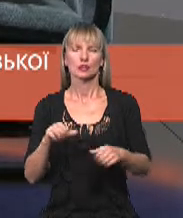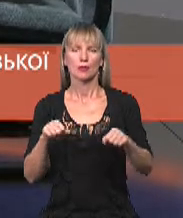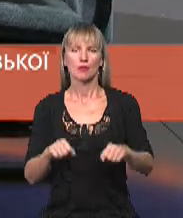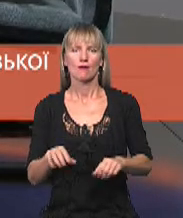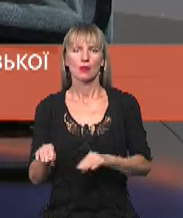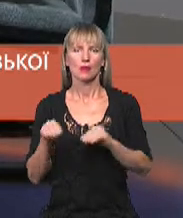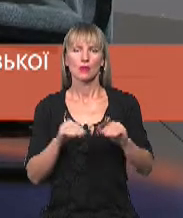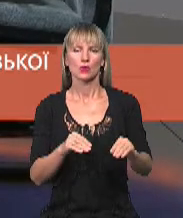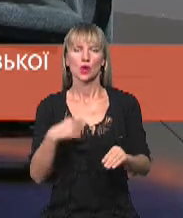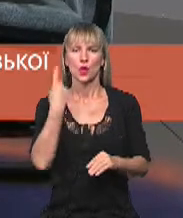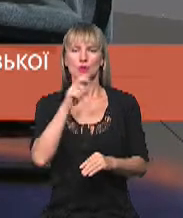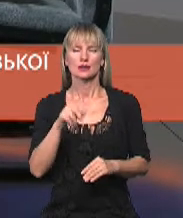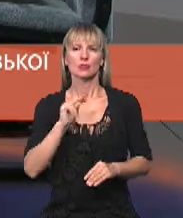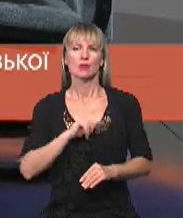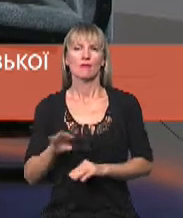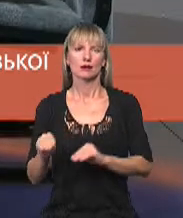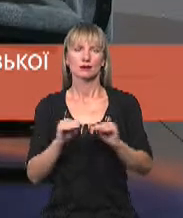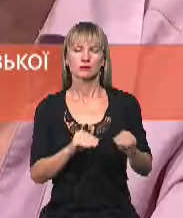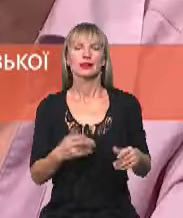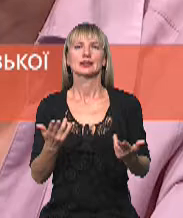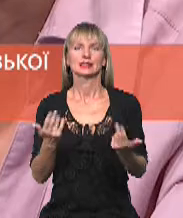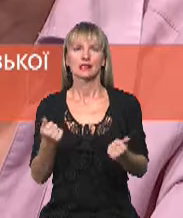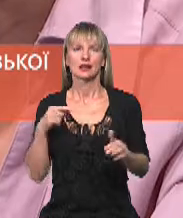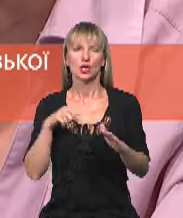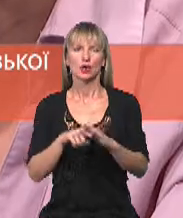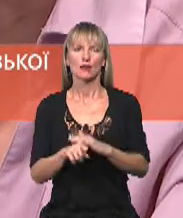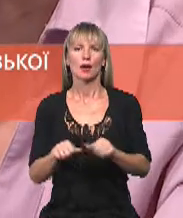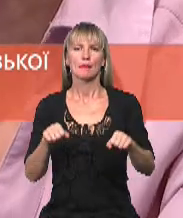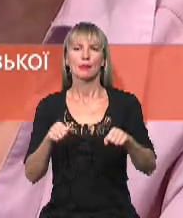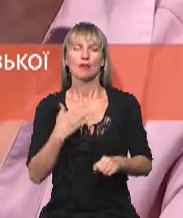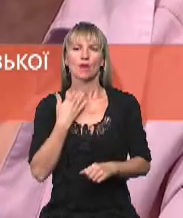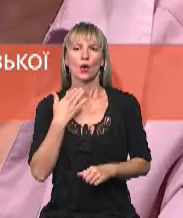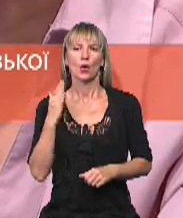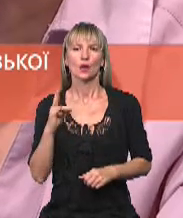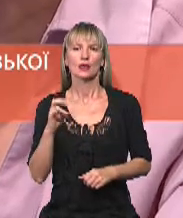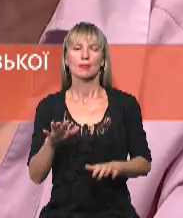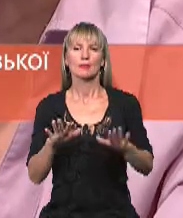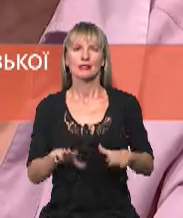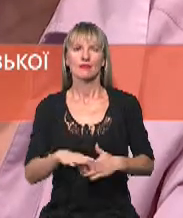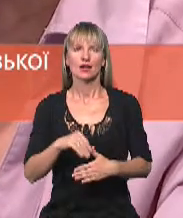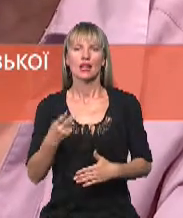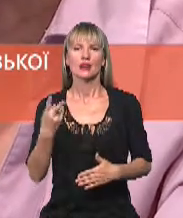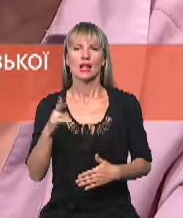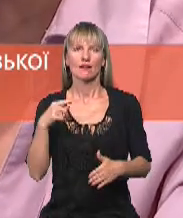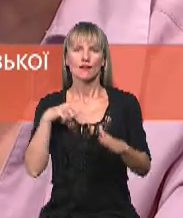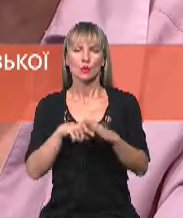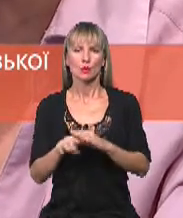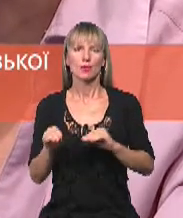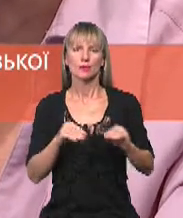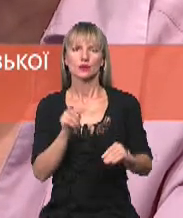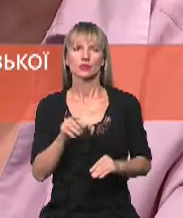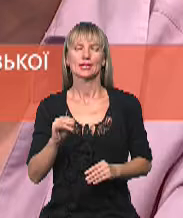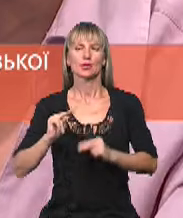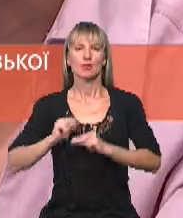внутрішньопереміщених осіб і трудових мігрантів. Тобто, так, дійсно, інтегрувати право голосу на місцевих виборах для внутрішньопереміщених осіб і